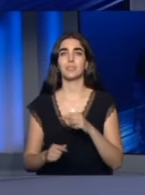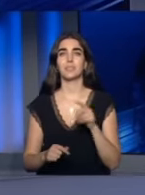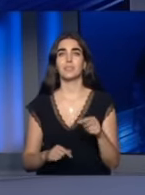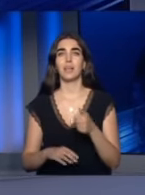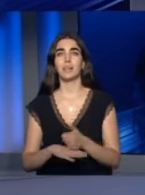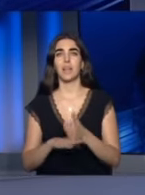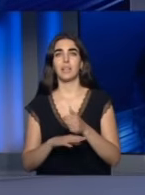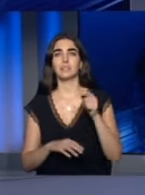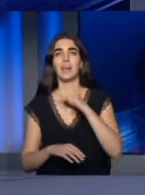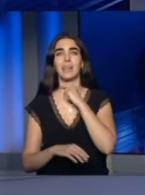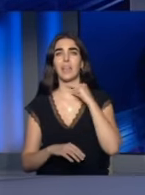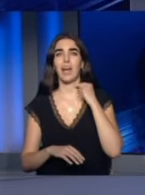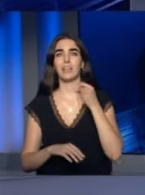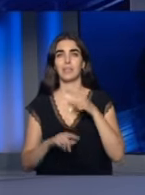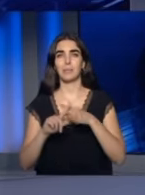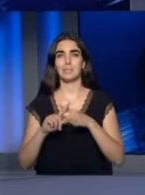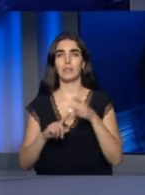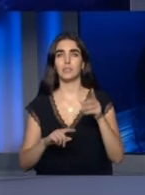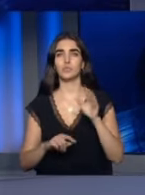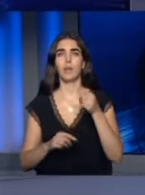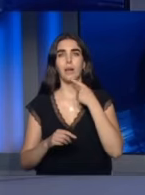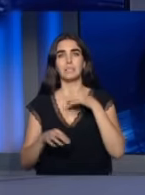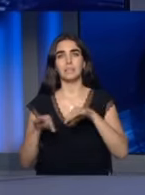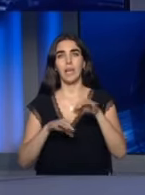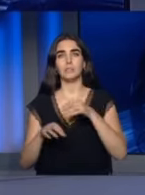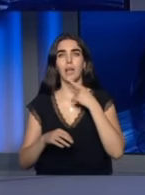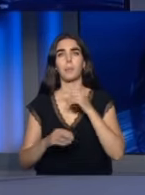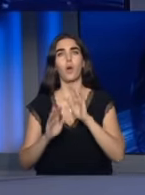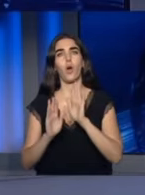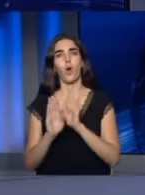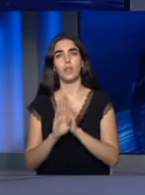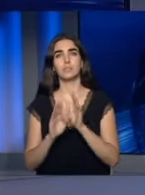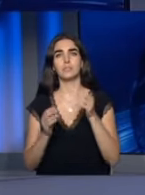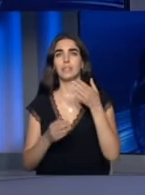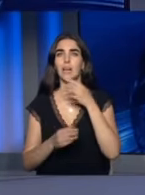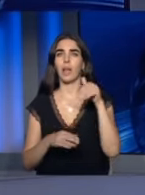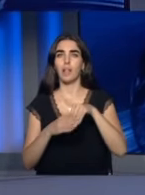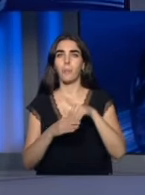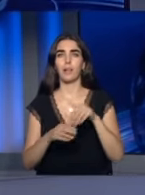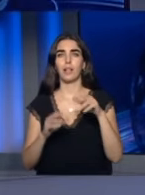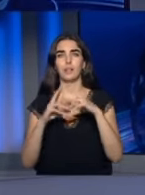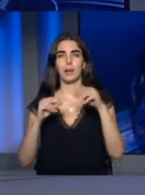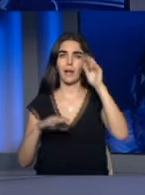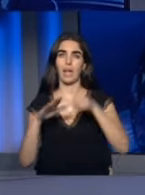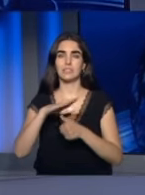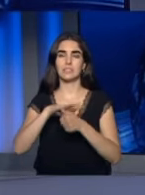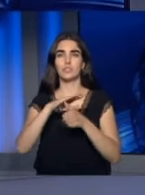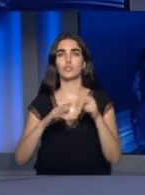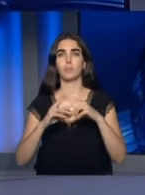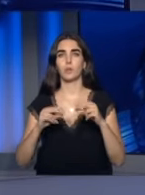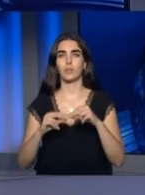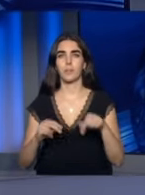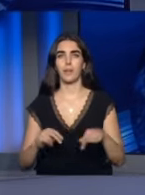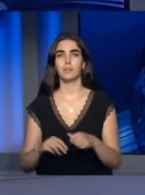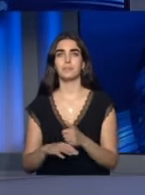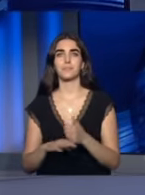لو ان السياسيين عندنا يشعرون بموهبه الروح القدس لكانوا انتخبوا رئيسا للجمهوريه ايهاب حميدي